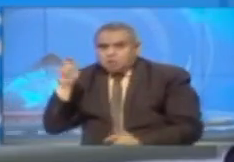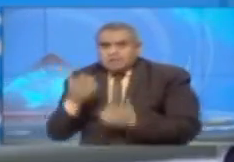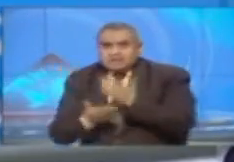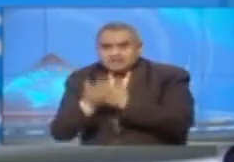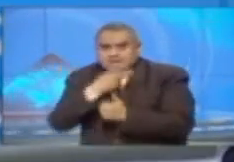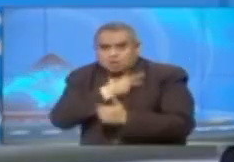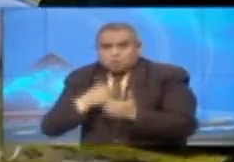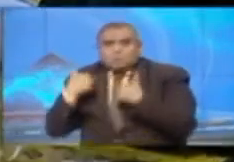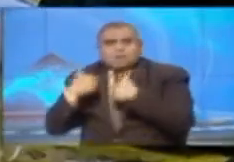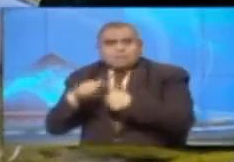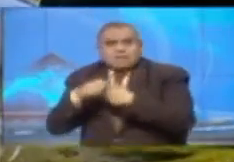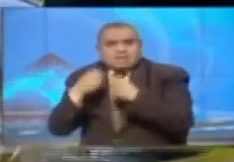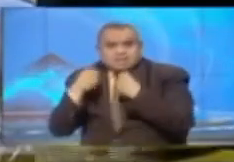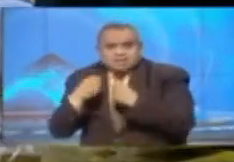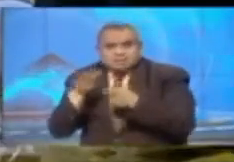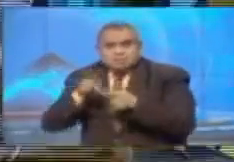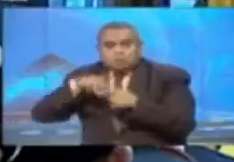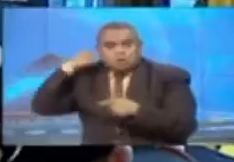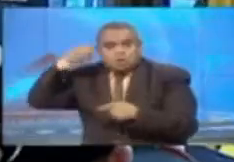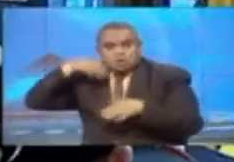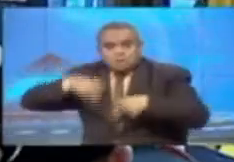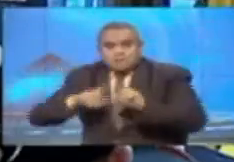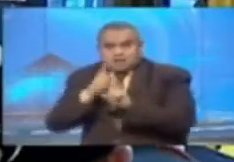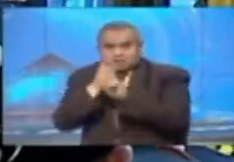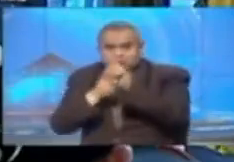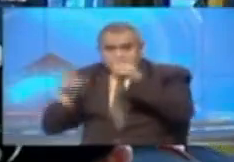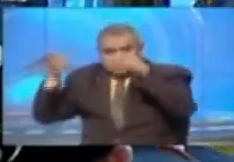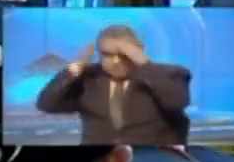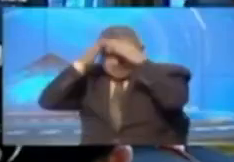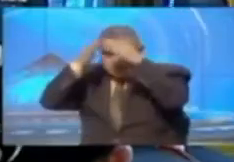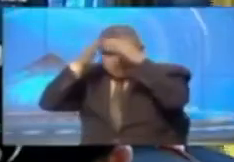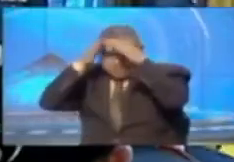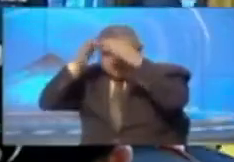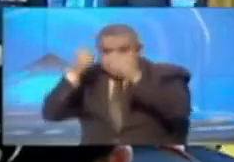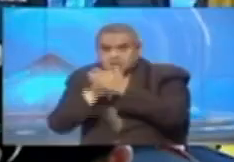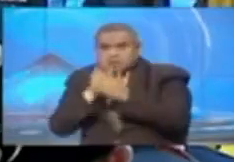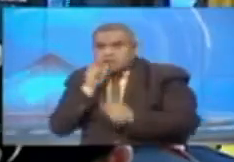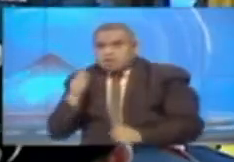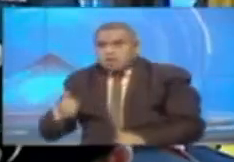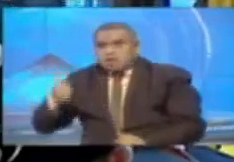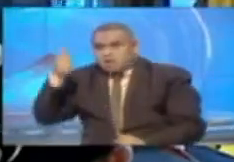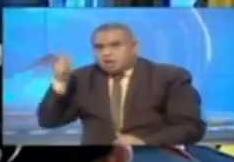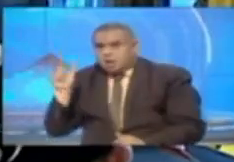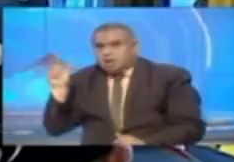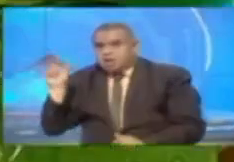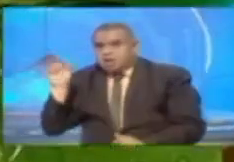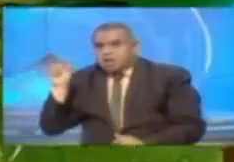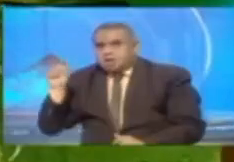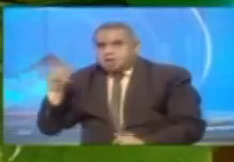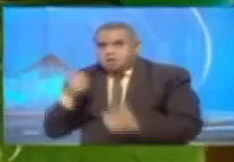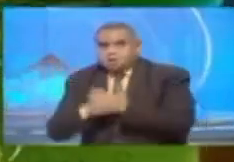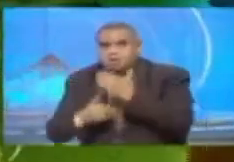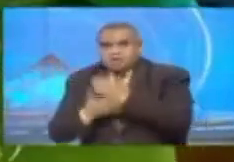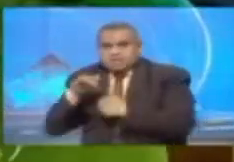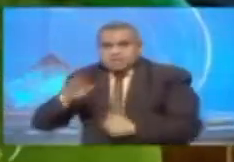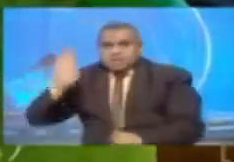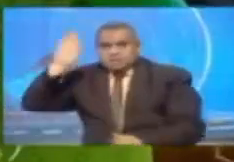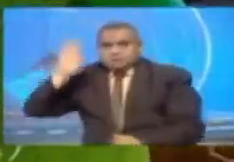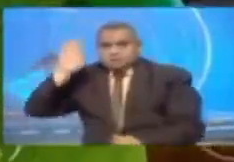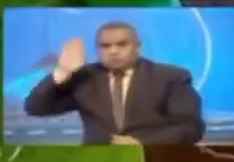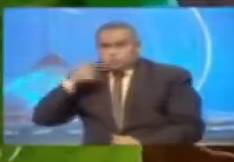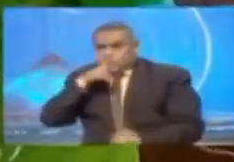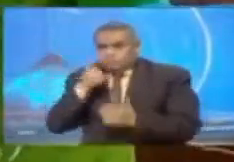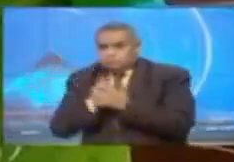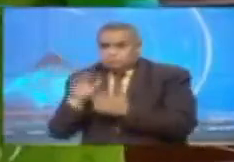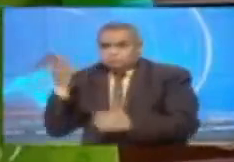حكومته الائتلافية. كان رئيس الوزراء الماليزي المعين أنور إبراهيم قد أدى اليمين الدستورية أمام سلطان البلاد